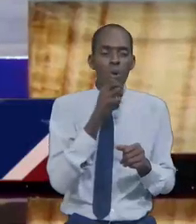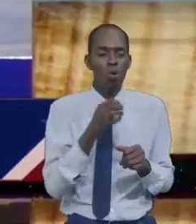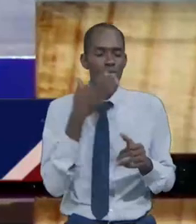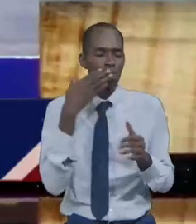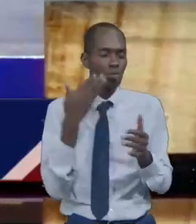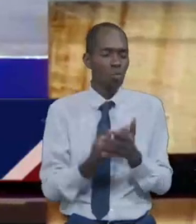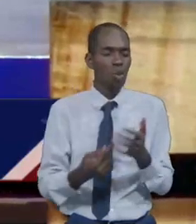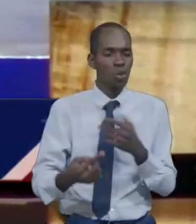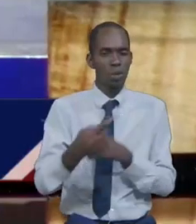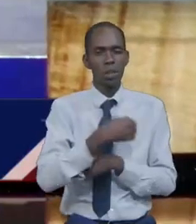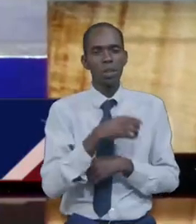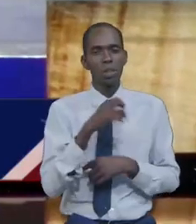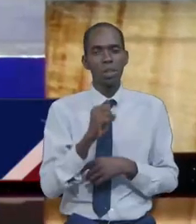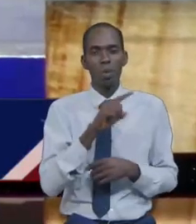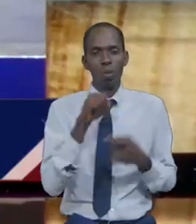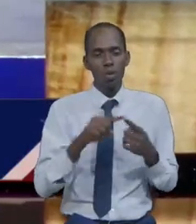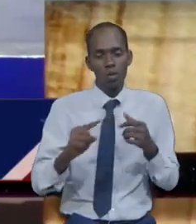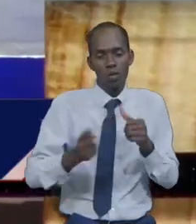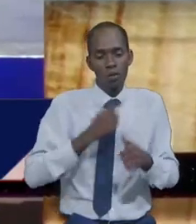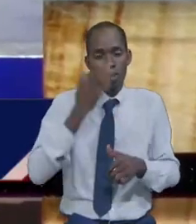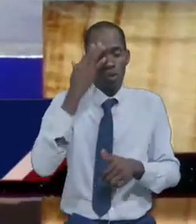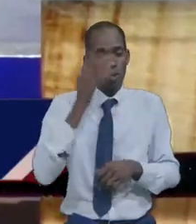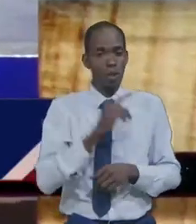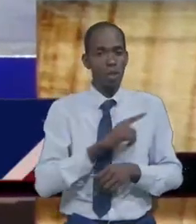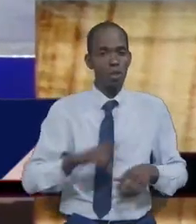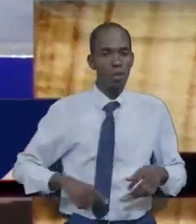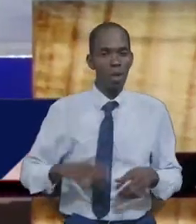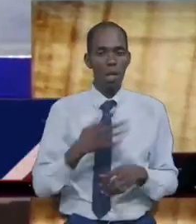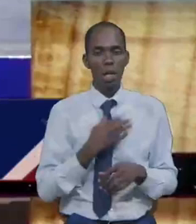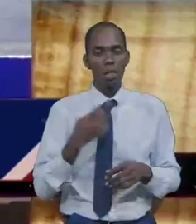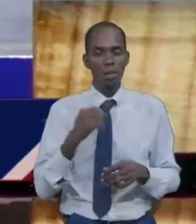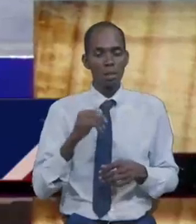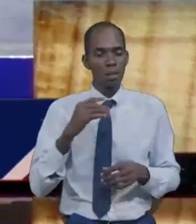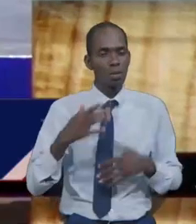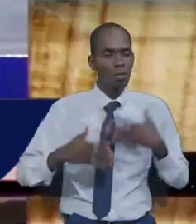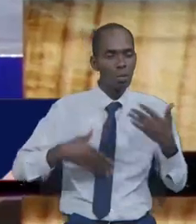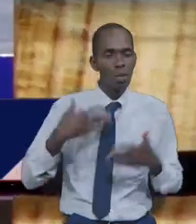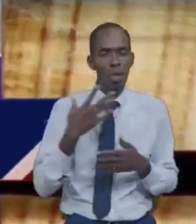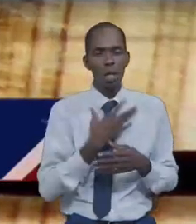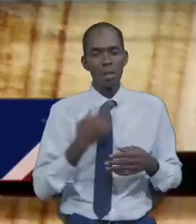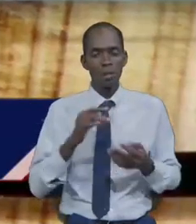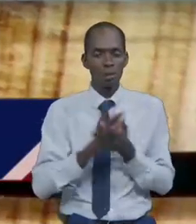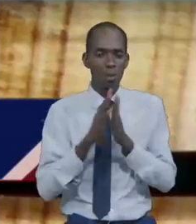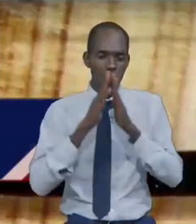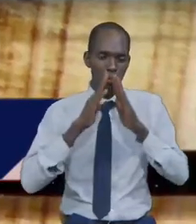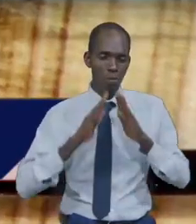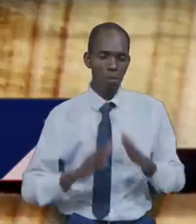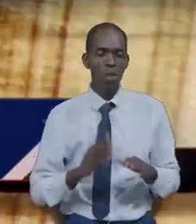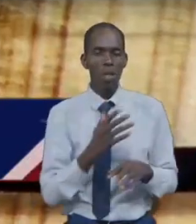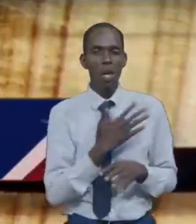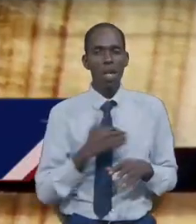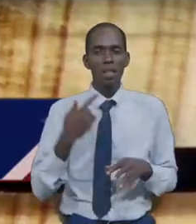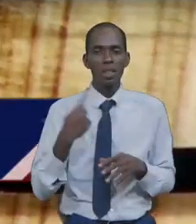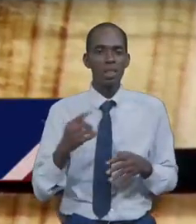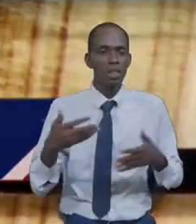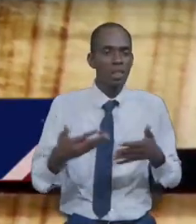Seigneur, la joie, la paix, le nouvel objectif, la nouvelle poussée de ta vie, la nouvelle